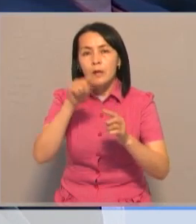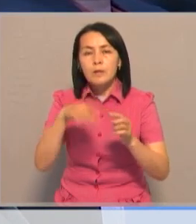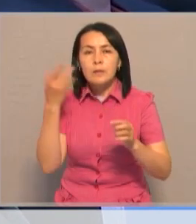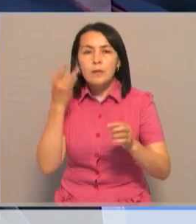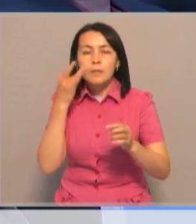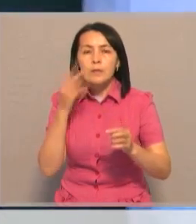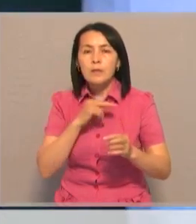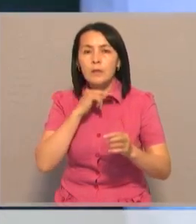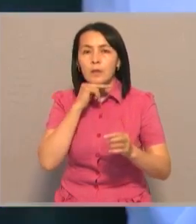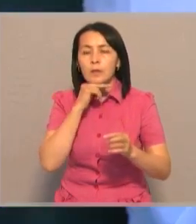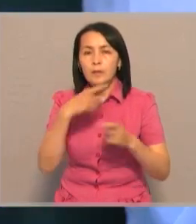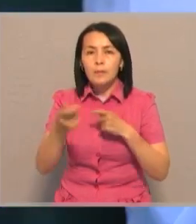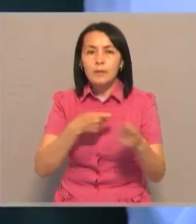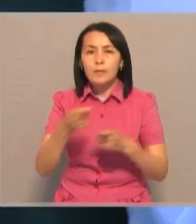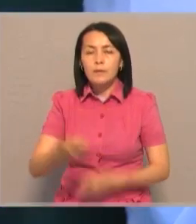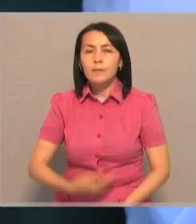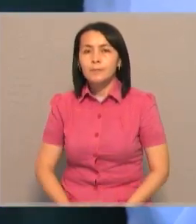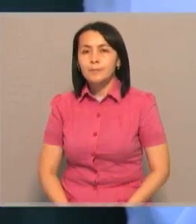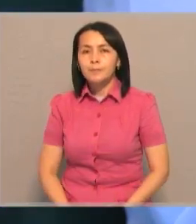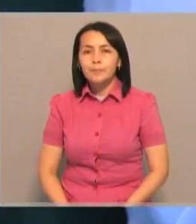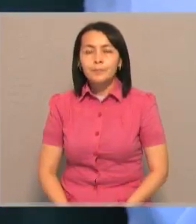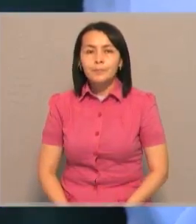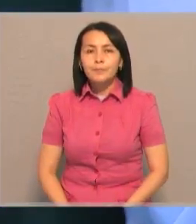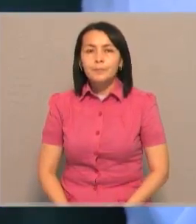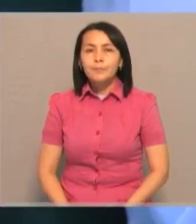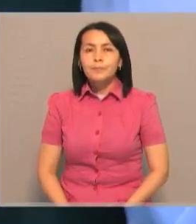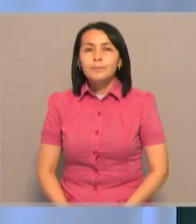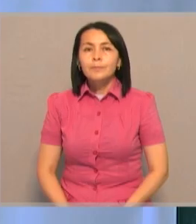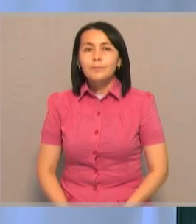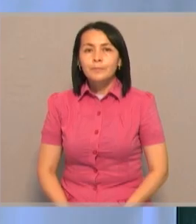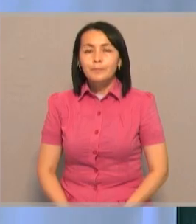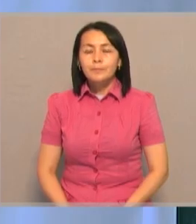постоянном контроле правительства. Аружан Жаринбаева, Нурлыбек Аскарулы, новости.